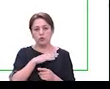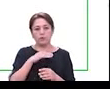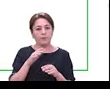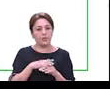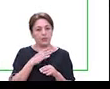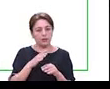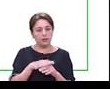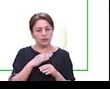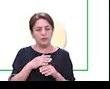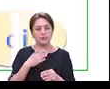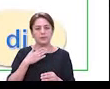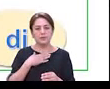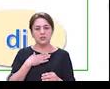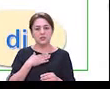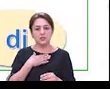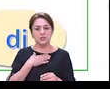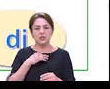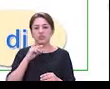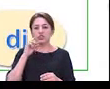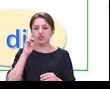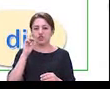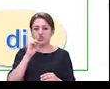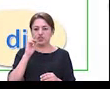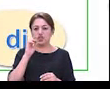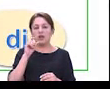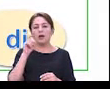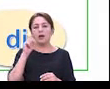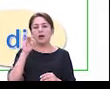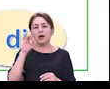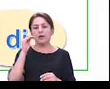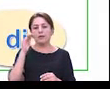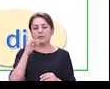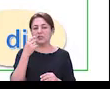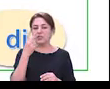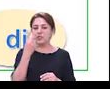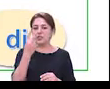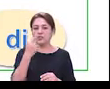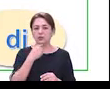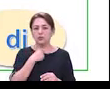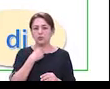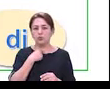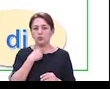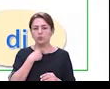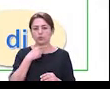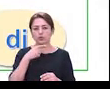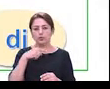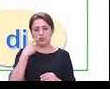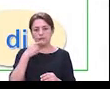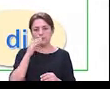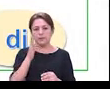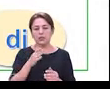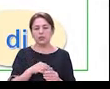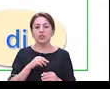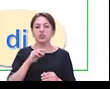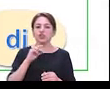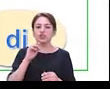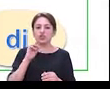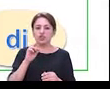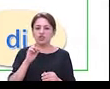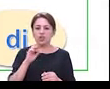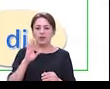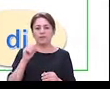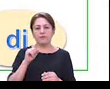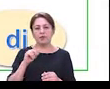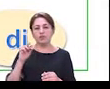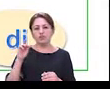Barakalla. Demak, bizda j harfi ikkita tovushni ifoda etadi. J